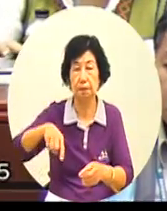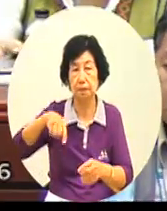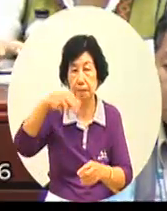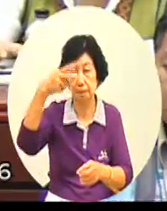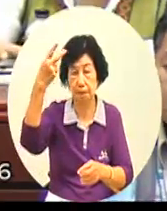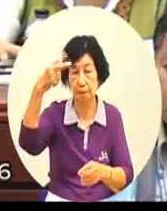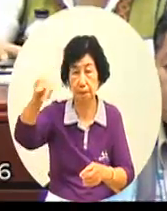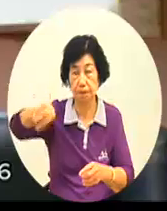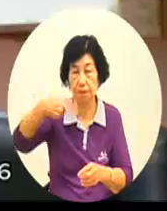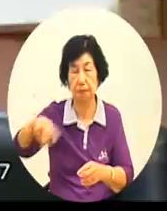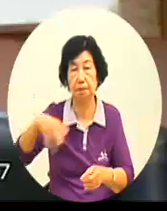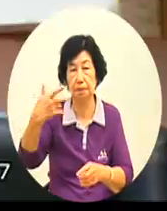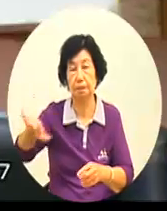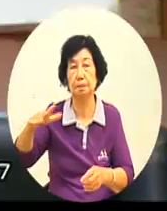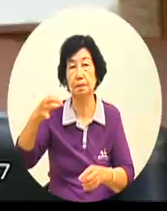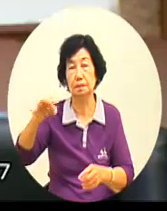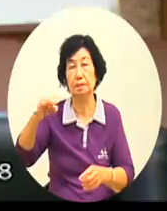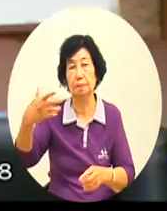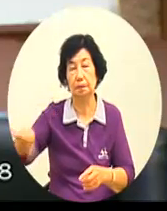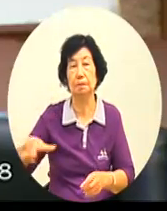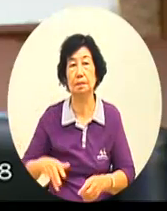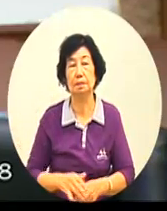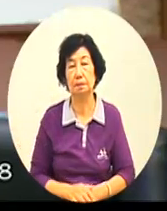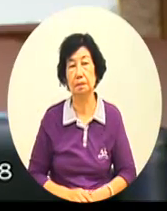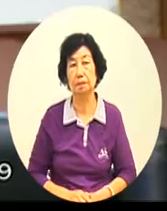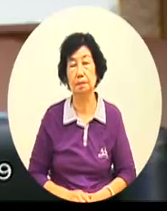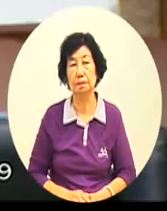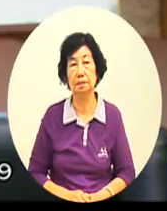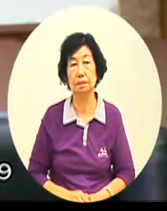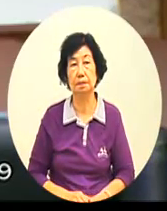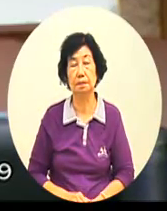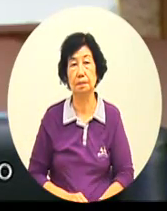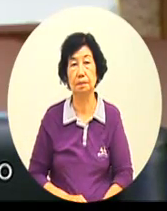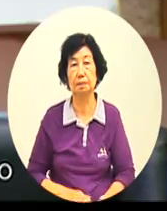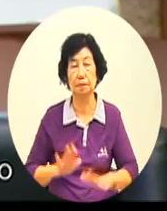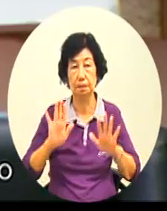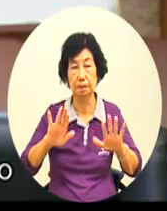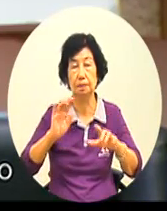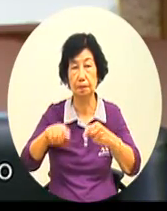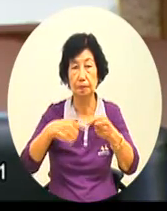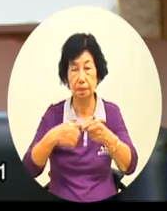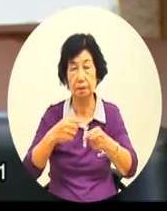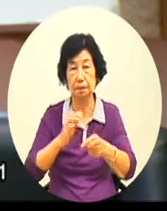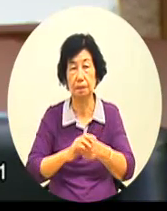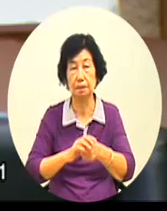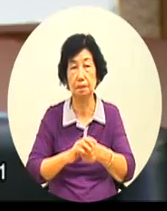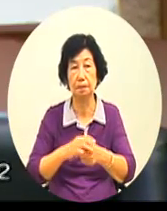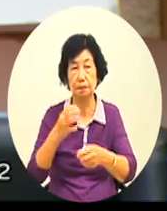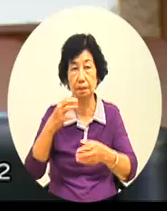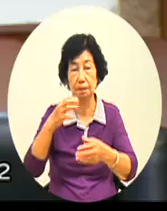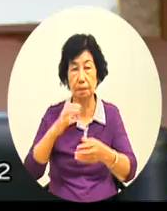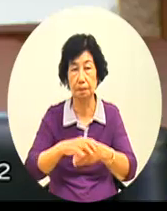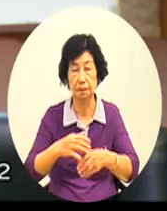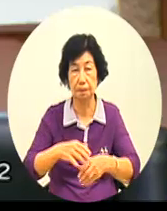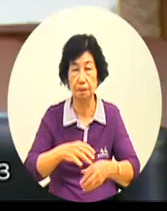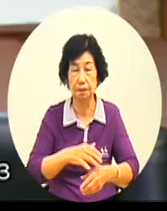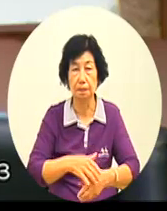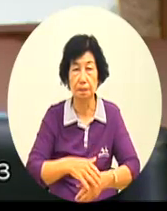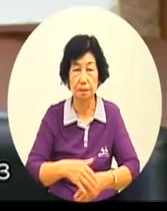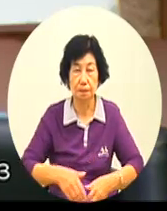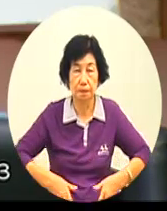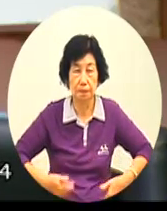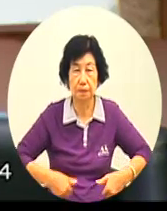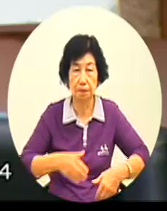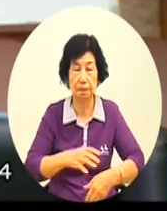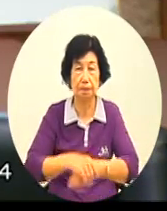1219万多元。 好，请坐。也就是说，本年度包括紧急抢修给